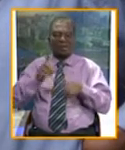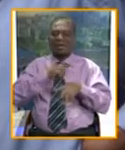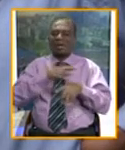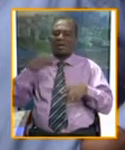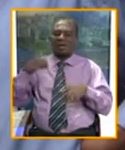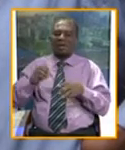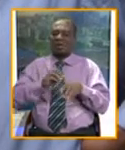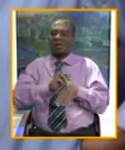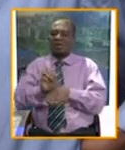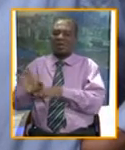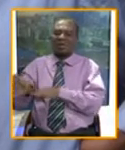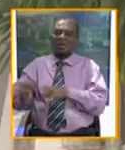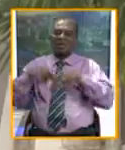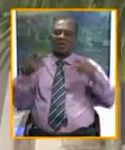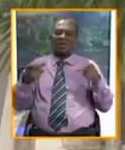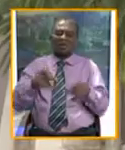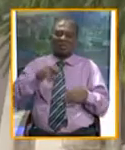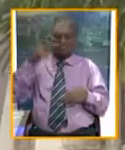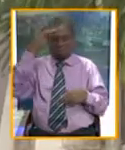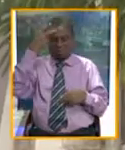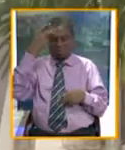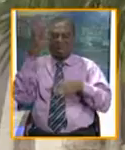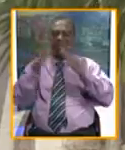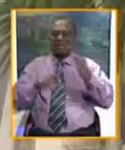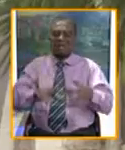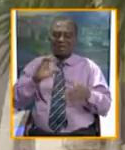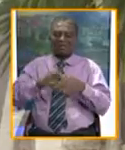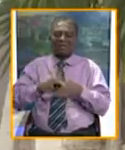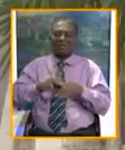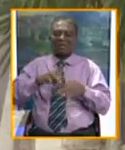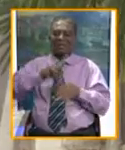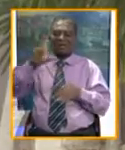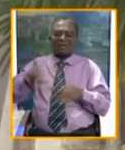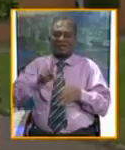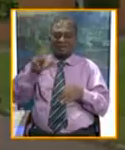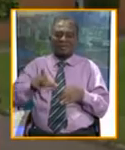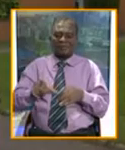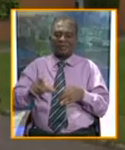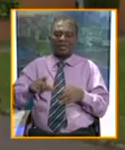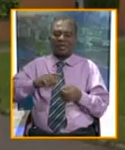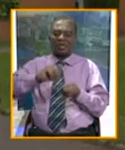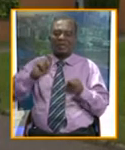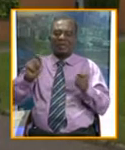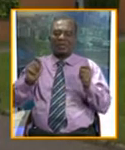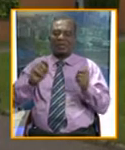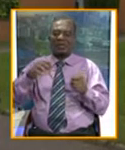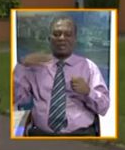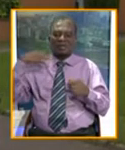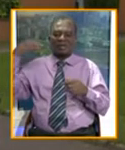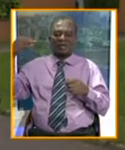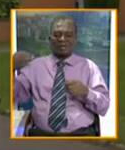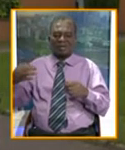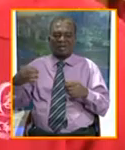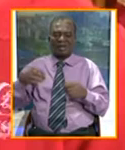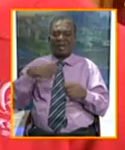et orientations du parti. Décédé ce lundi du Covid-19, le candidat du changement Guy Brice Parfait Kolela, 60